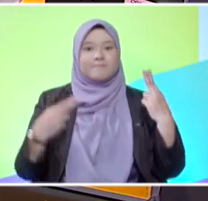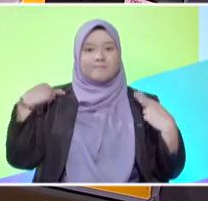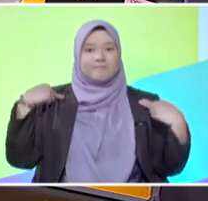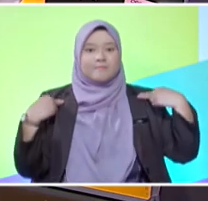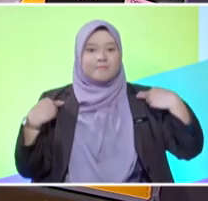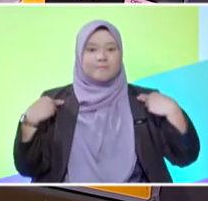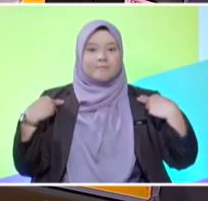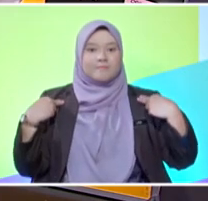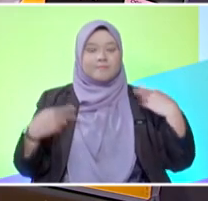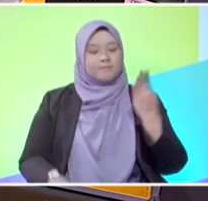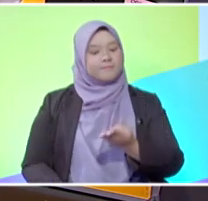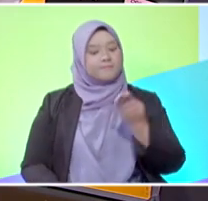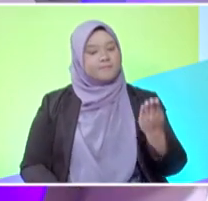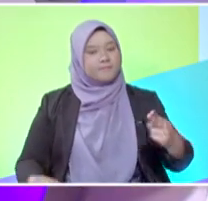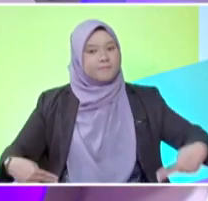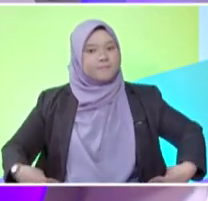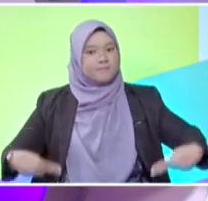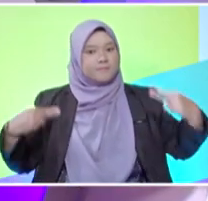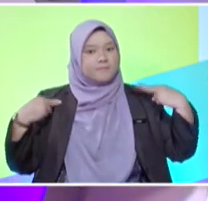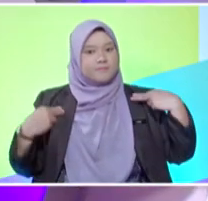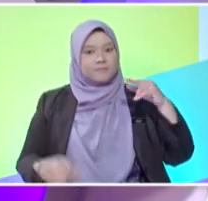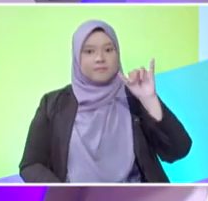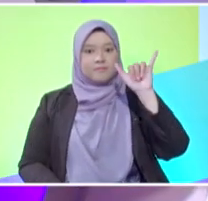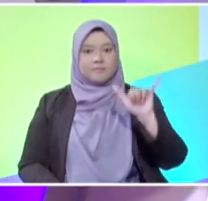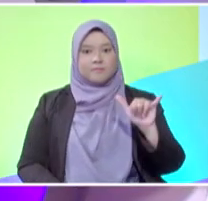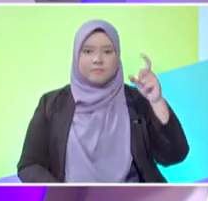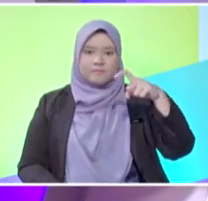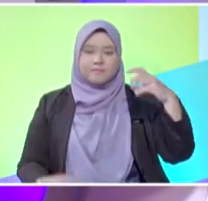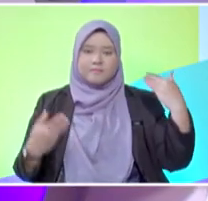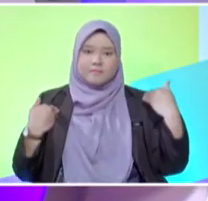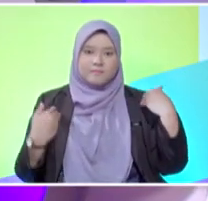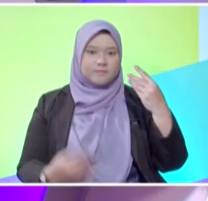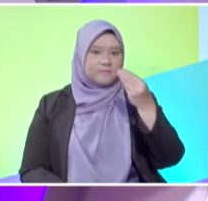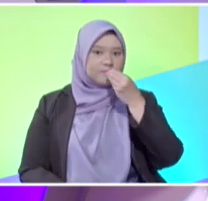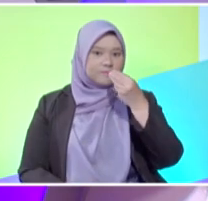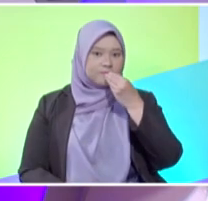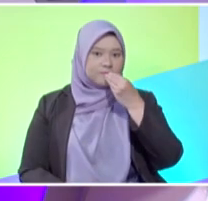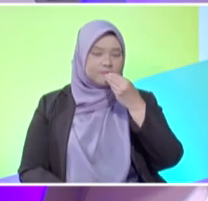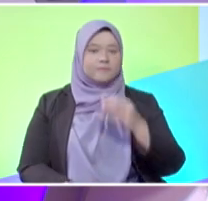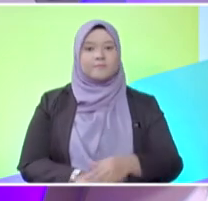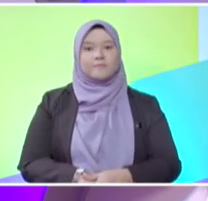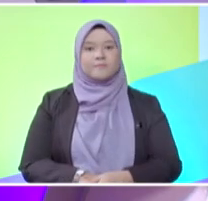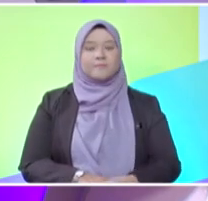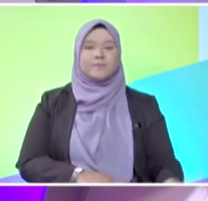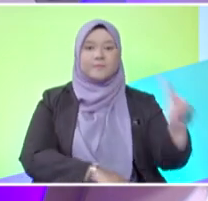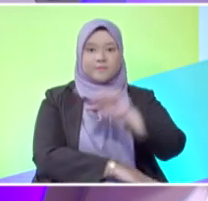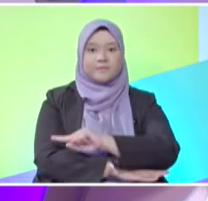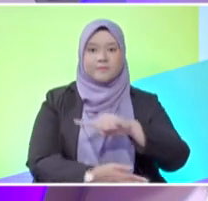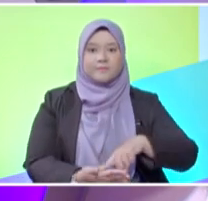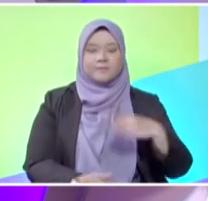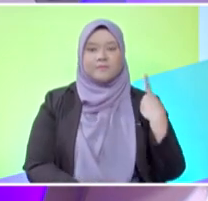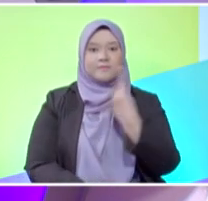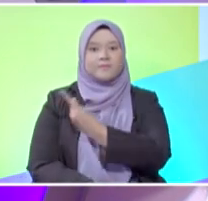setiap benda hidup memerlukan Aida makanan jadi kita belajar nih hewan dan makanannya